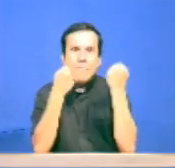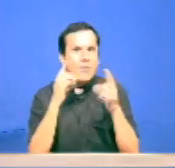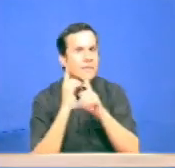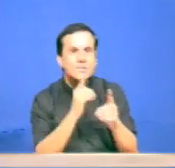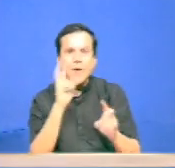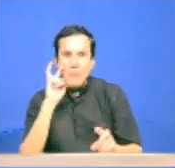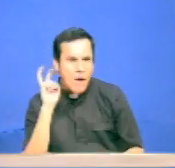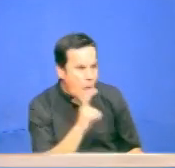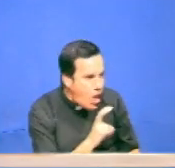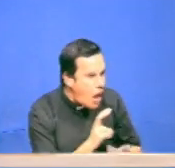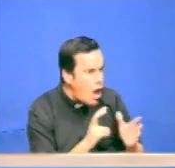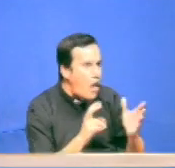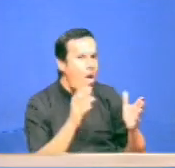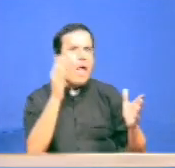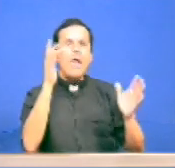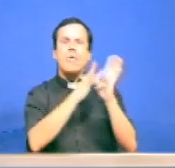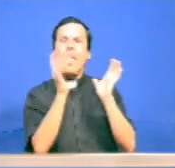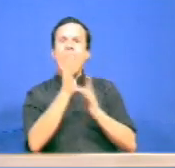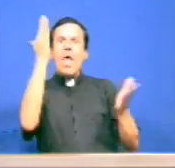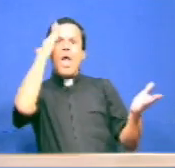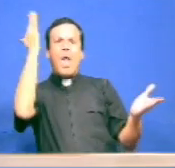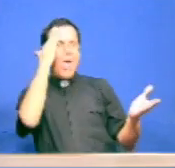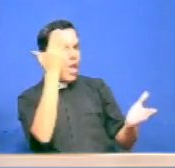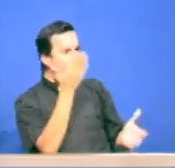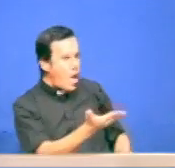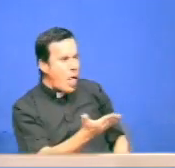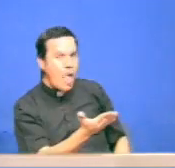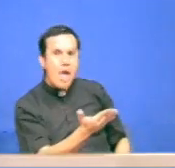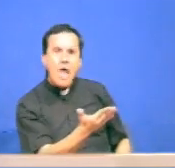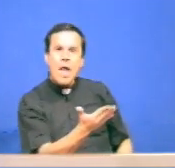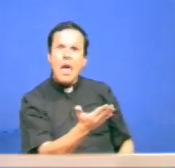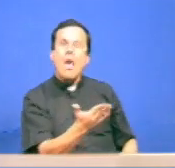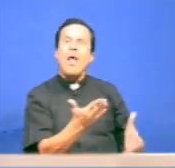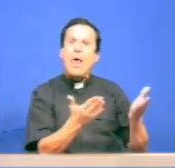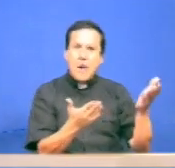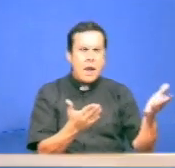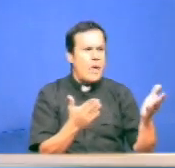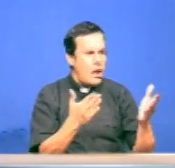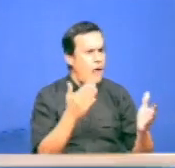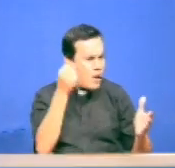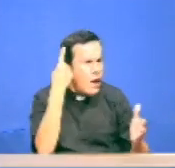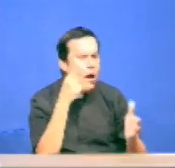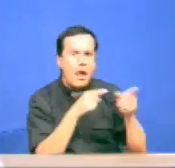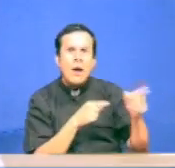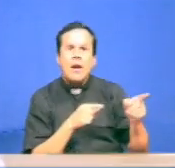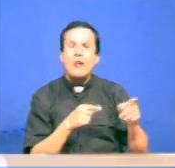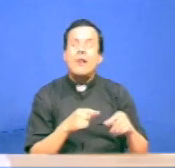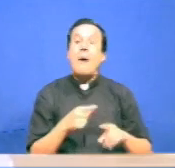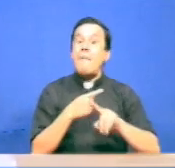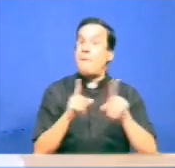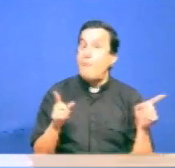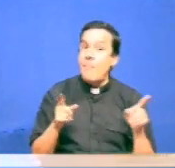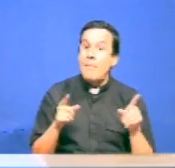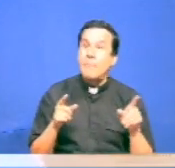yakafumbuliwa, wakamtambua. Naye akatoweka machoni pao. Wakaambiana,